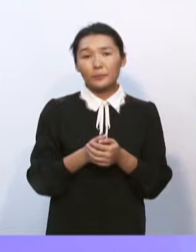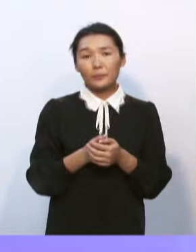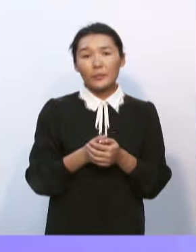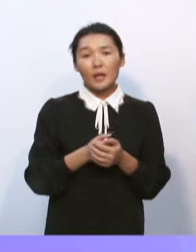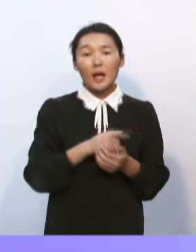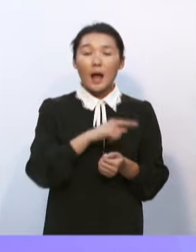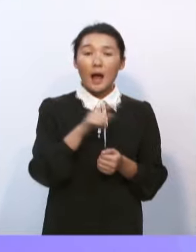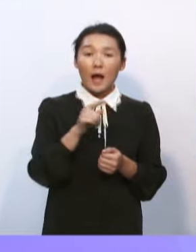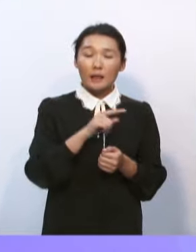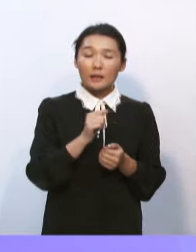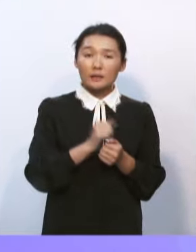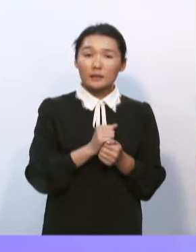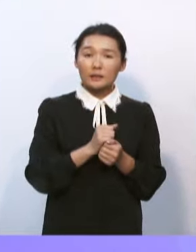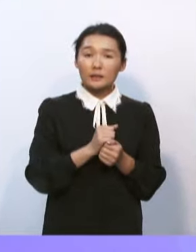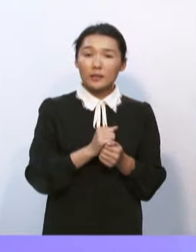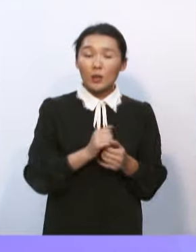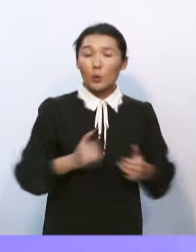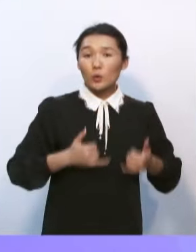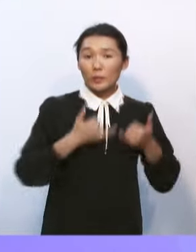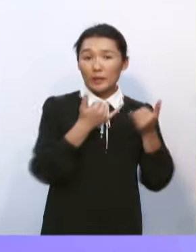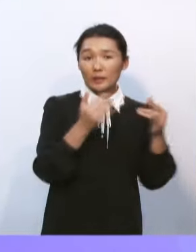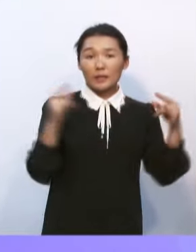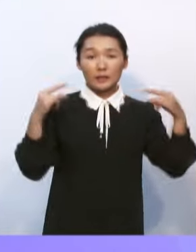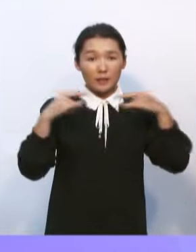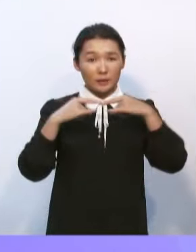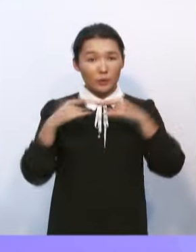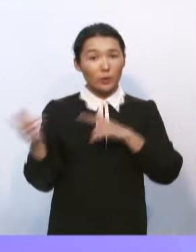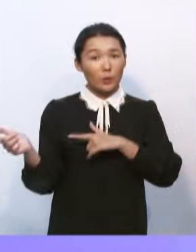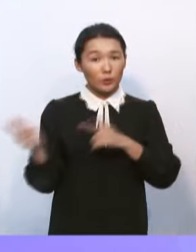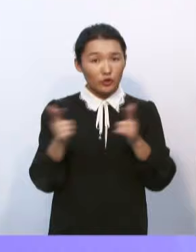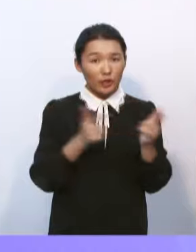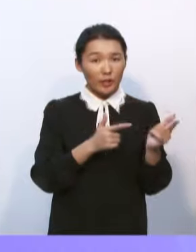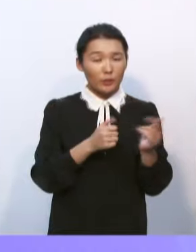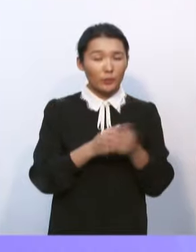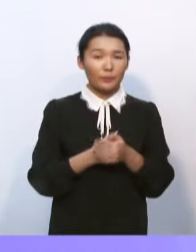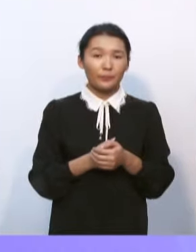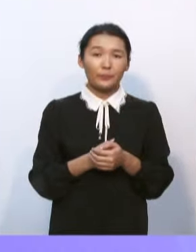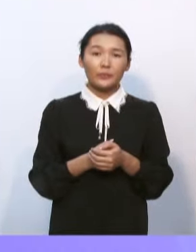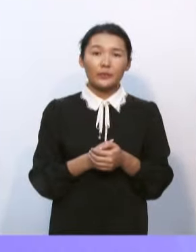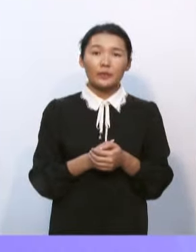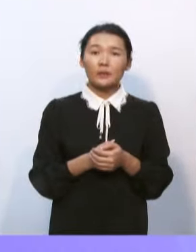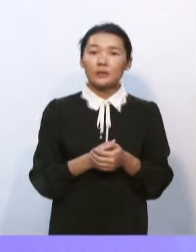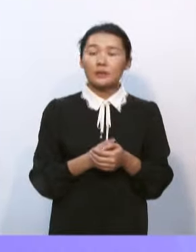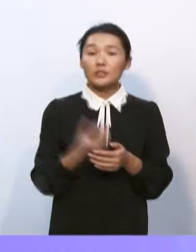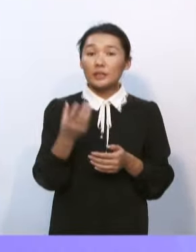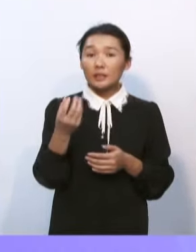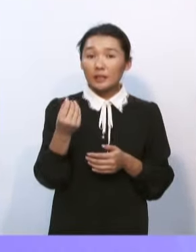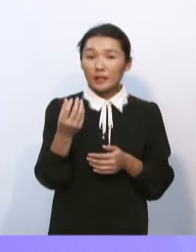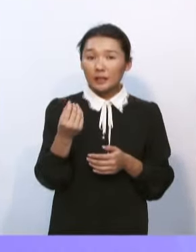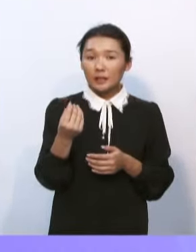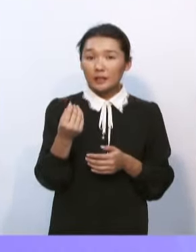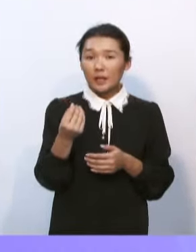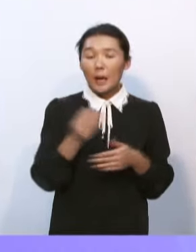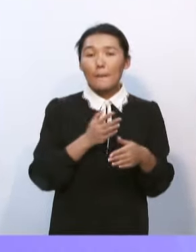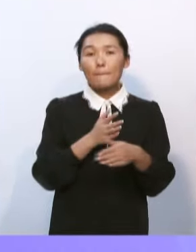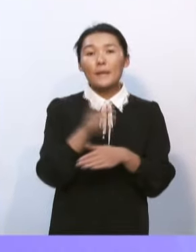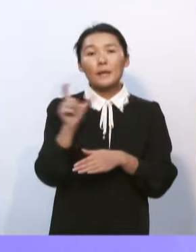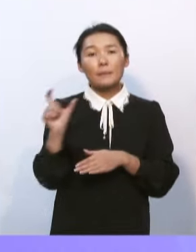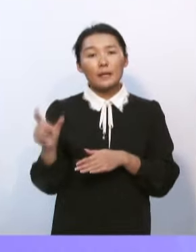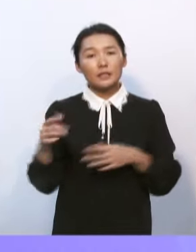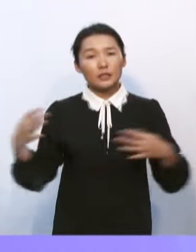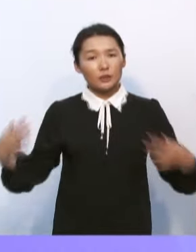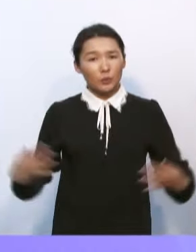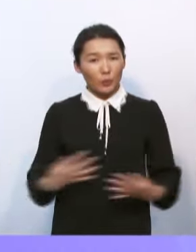Алардын урматына дастаркон жайуу жана дагы албетте меймандын